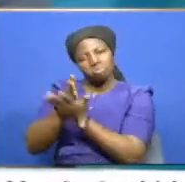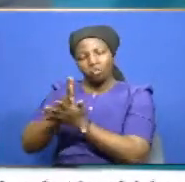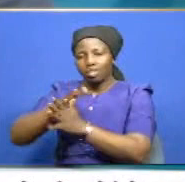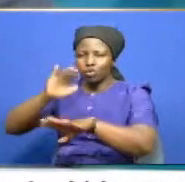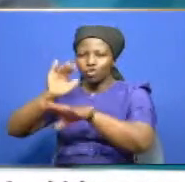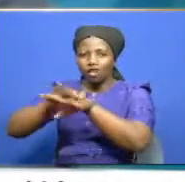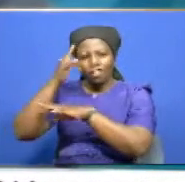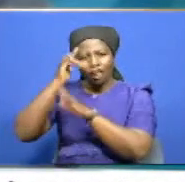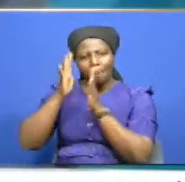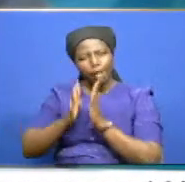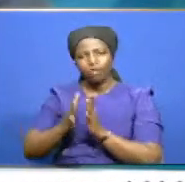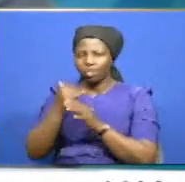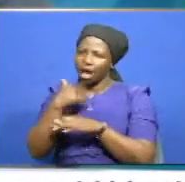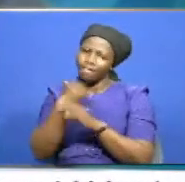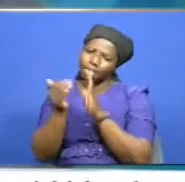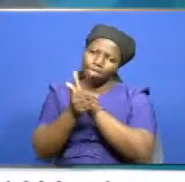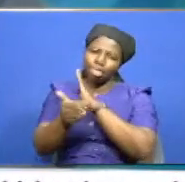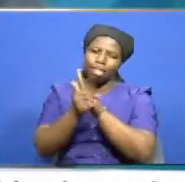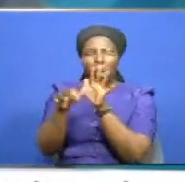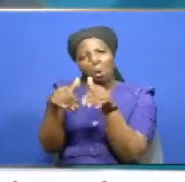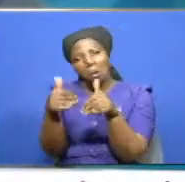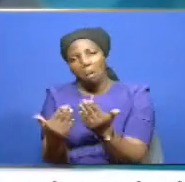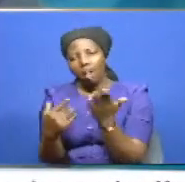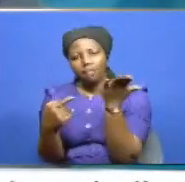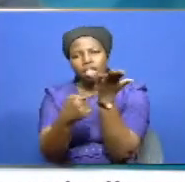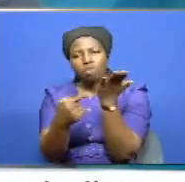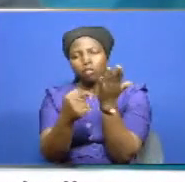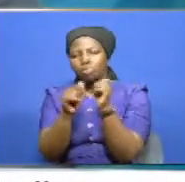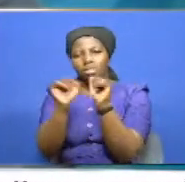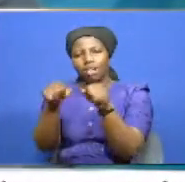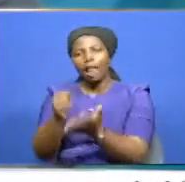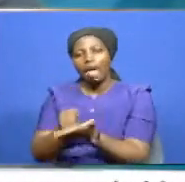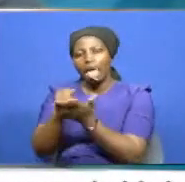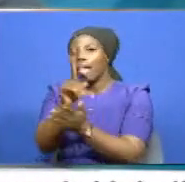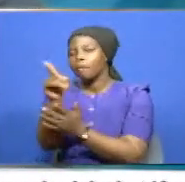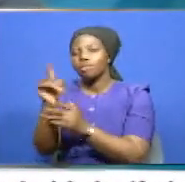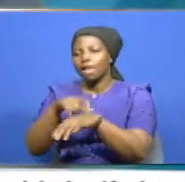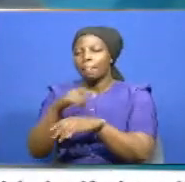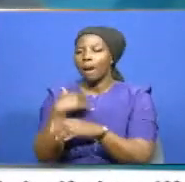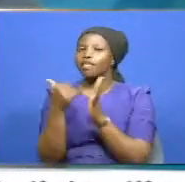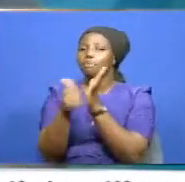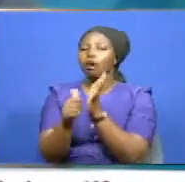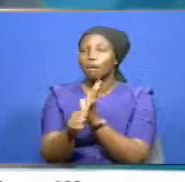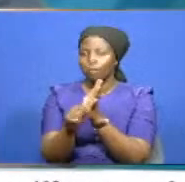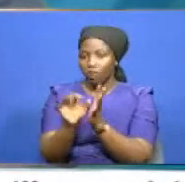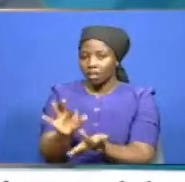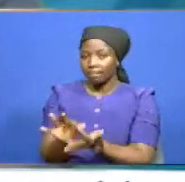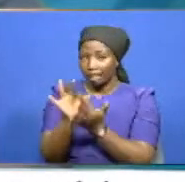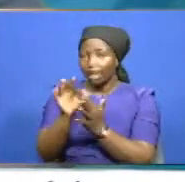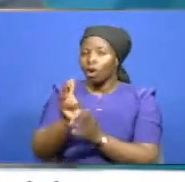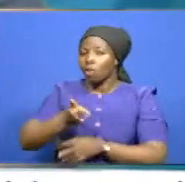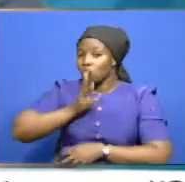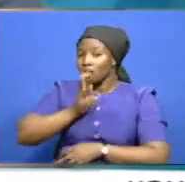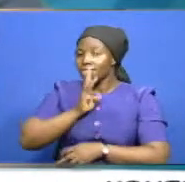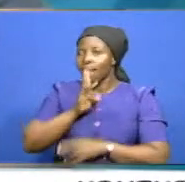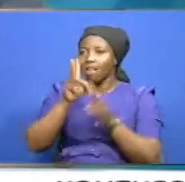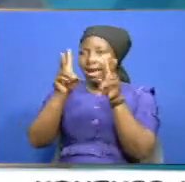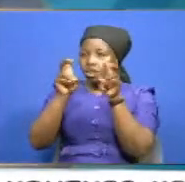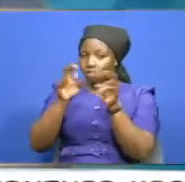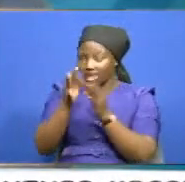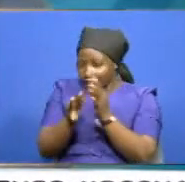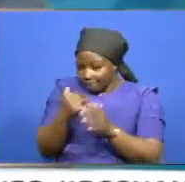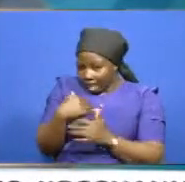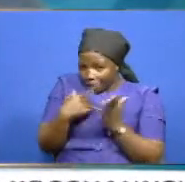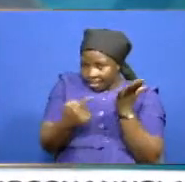teknolojia ile inaweza kusaidia wakati uko na shida ama uko hata course maneno ya maji. Hiyo teknolojia ukiwa